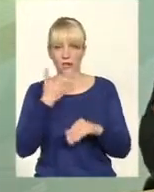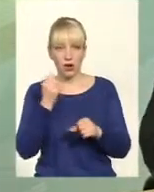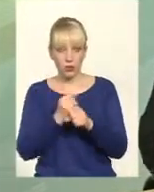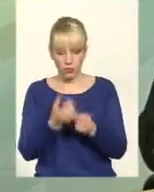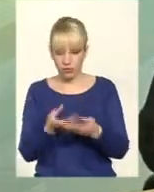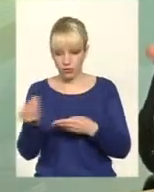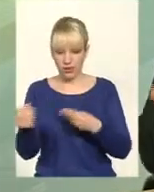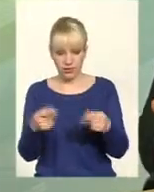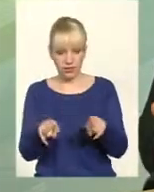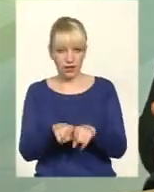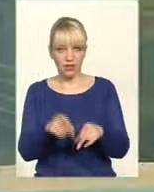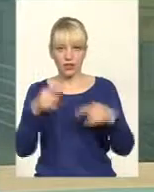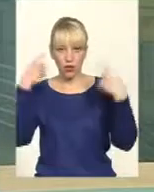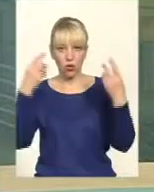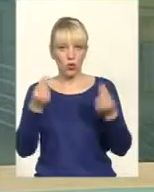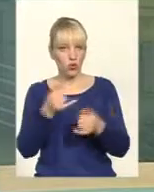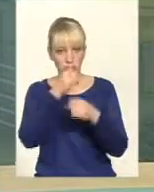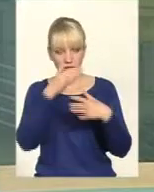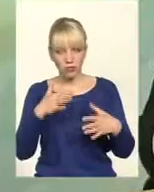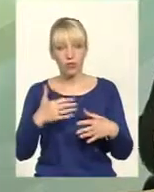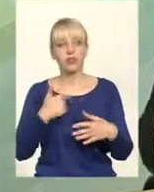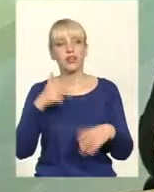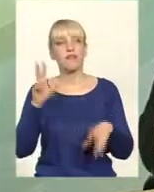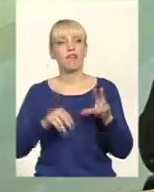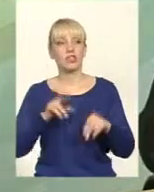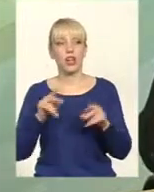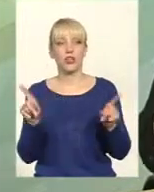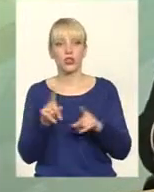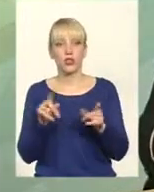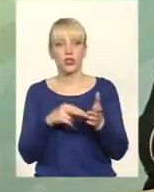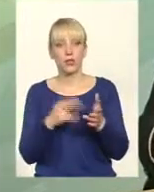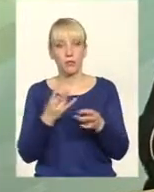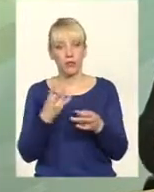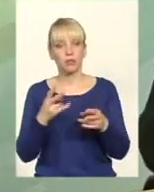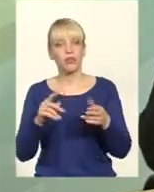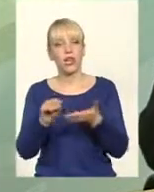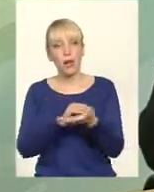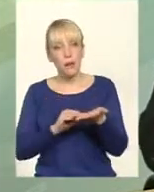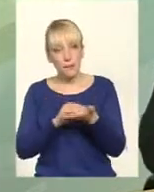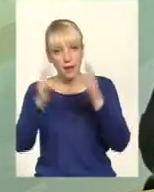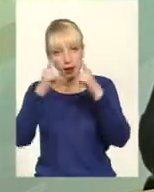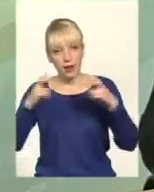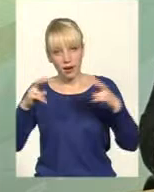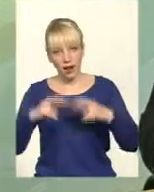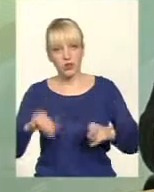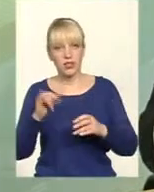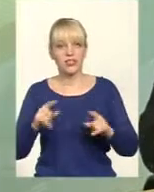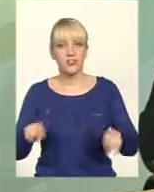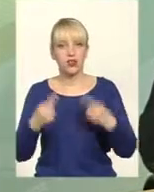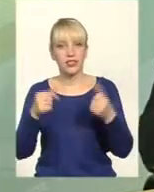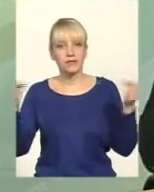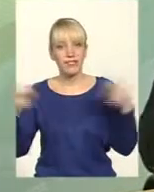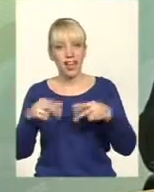такі кошти, вони просто не в змозі. Я вважаю, що тарифи мають бути переглянуті, і вже створена спеціальна комісія.